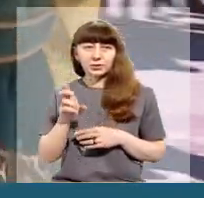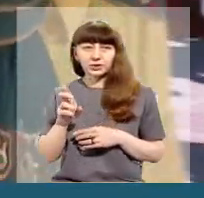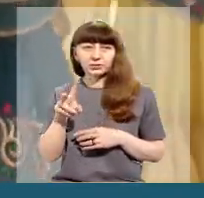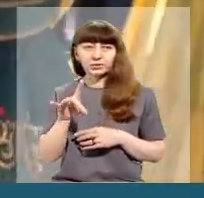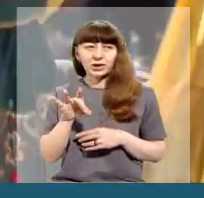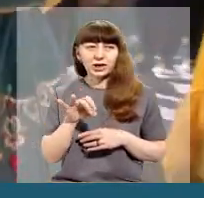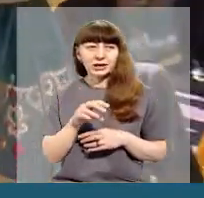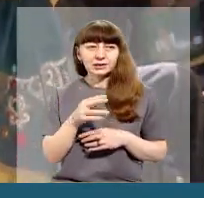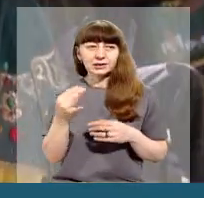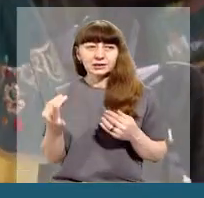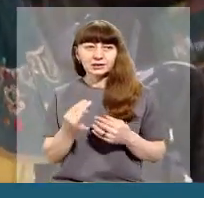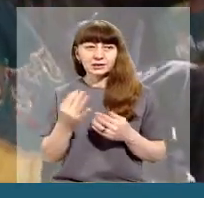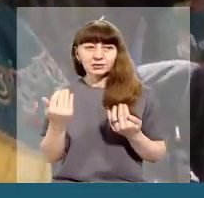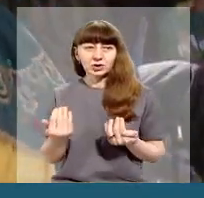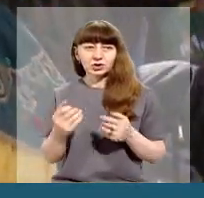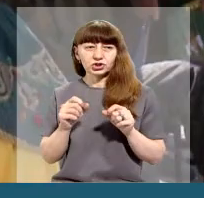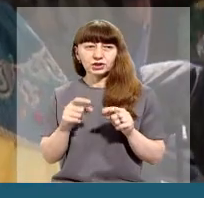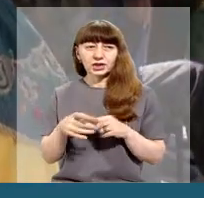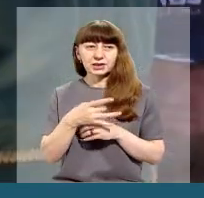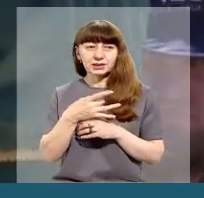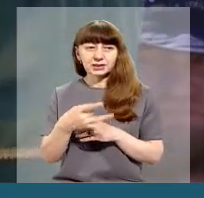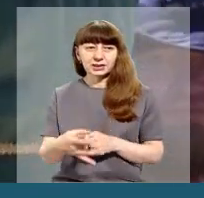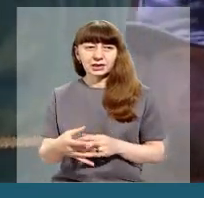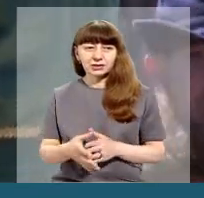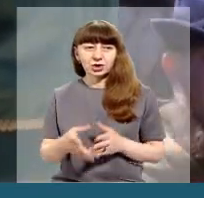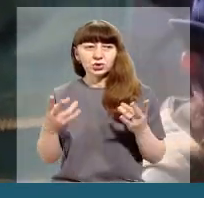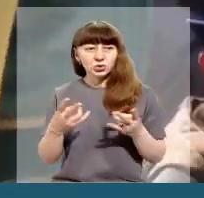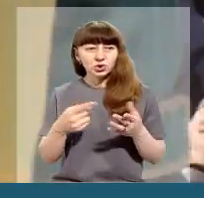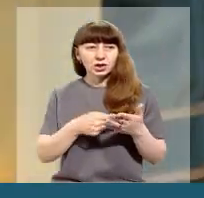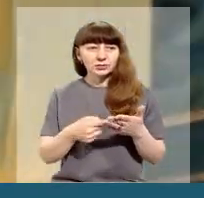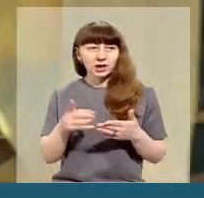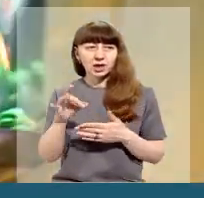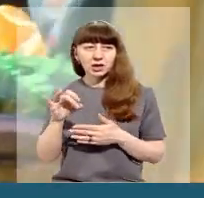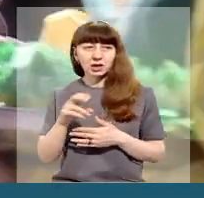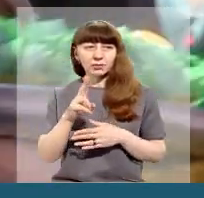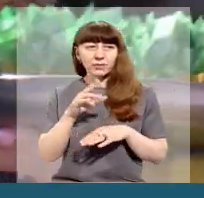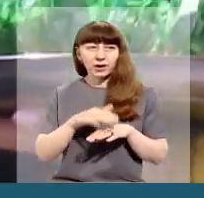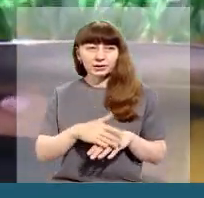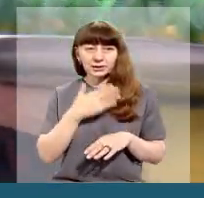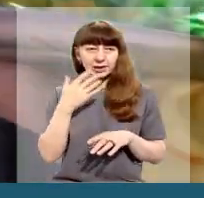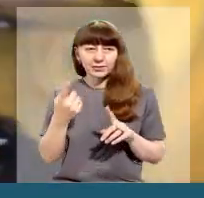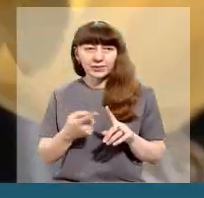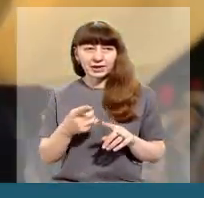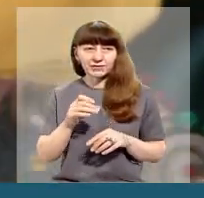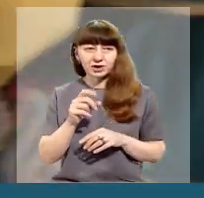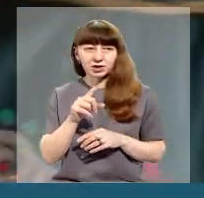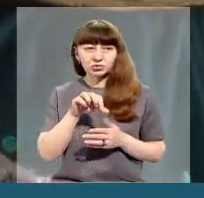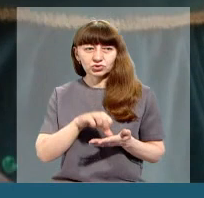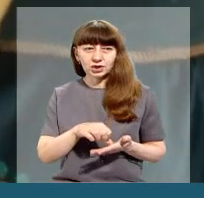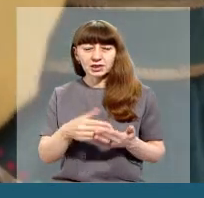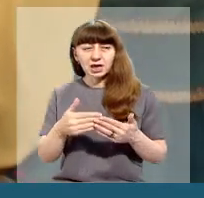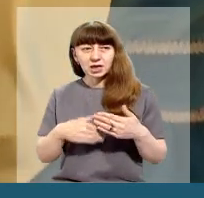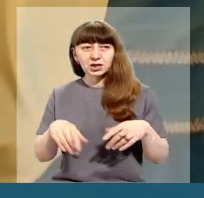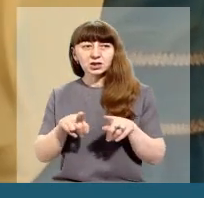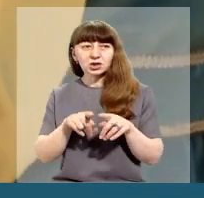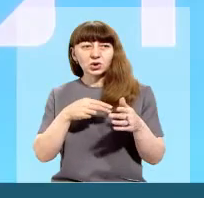Бимбета, Майлина. И теперь к ним присоединился Житокаринский район. Надо отметить, что Халықбанк не впервые принимает участие в закупе авто. Ранее они уже